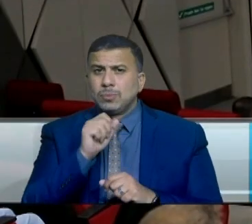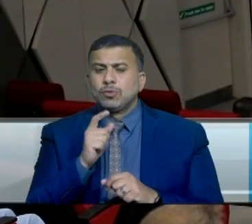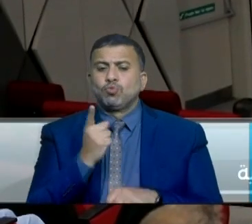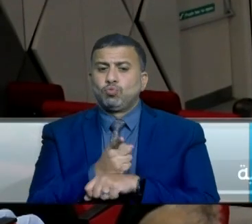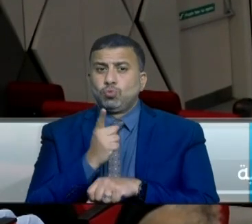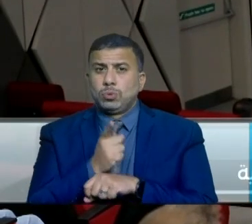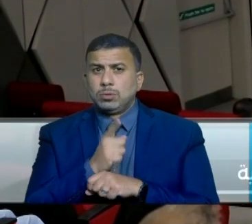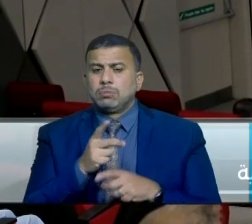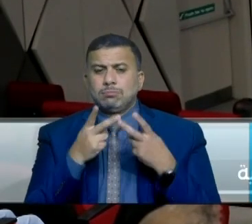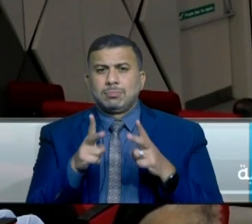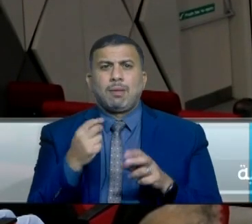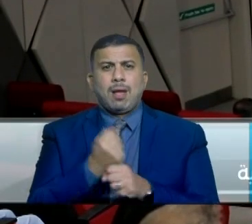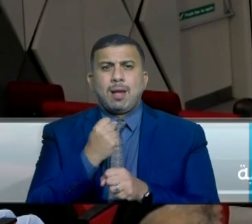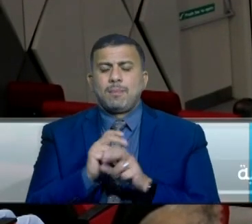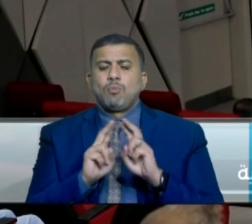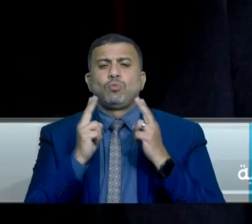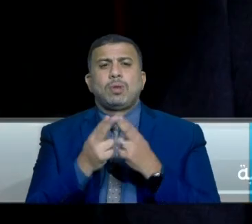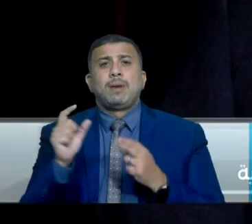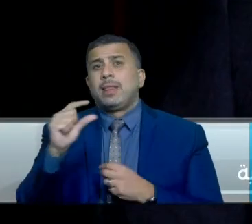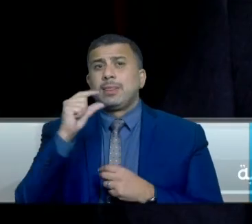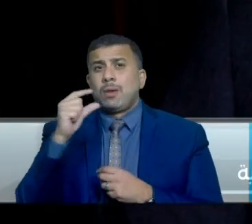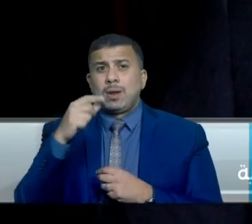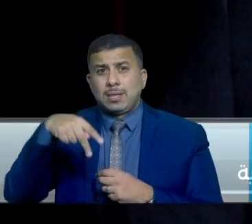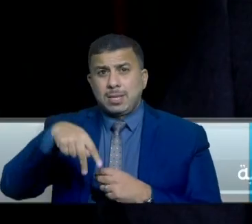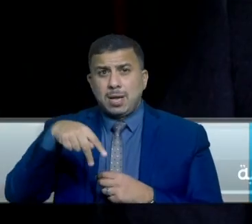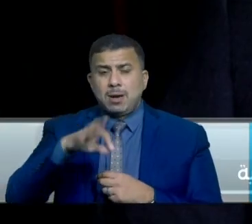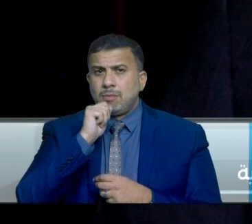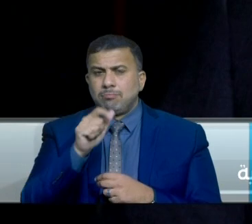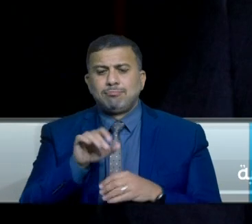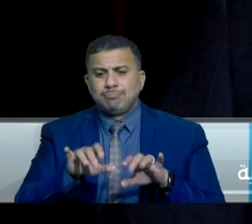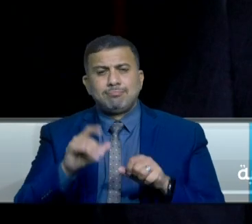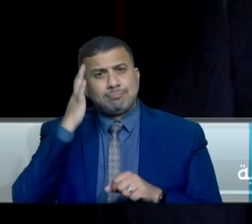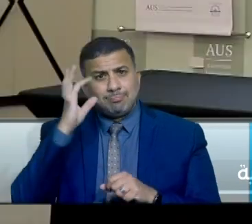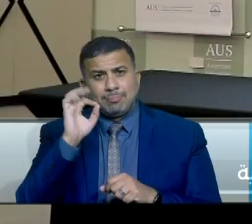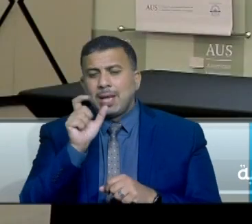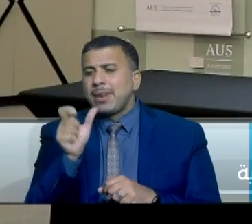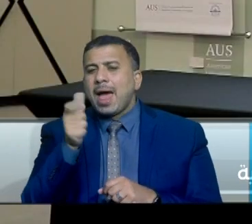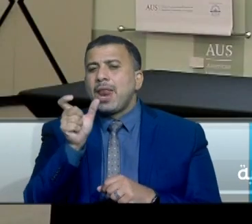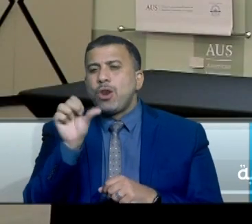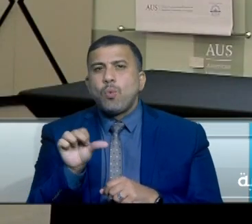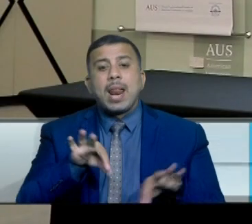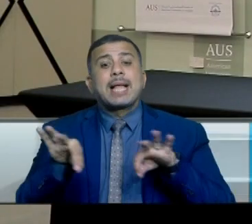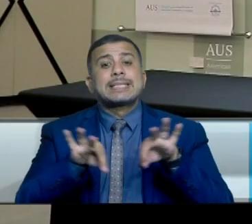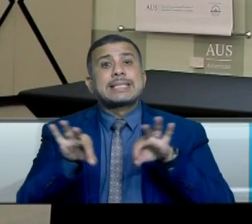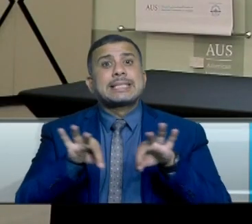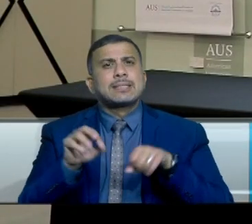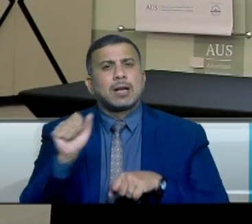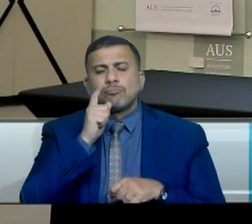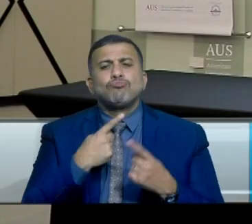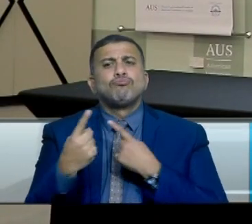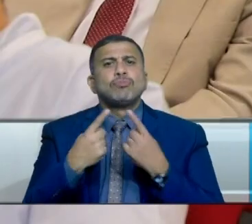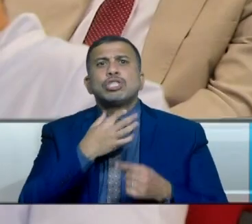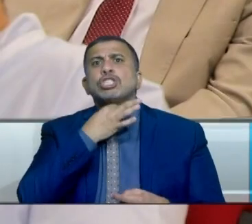والاكاديميين انطلقت اعمال المؤتمر الدولي الثامن للمواد الذكيه وتقنيات النانو الهندسيه لمناقشه